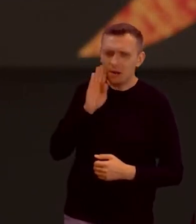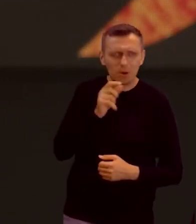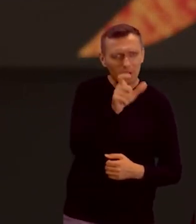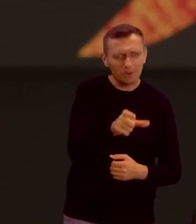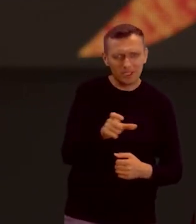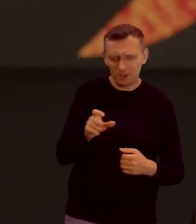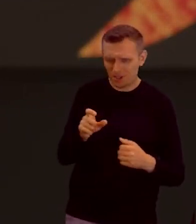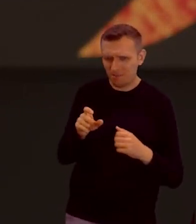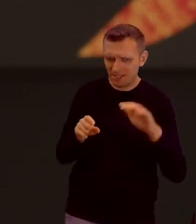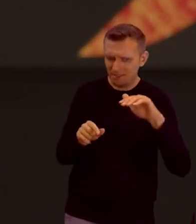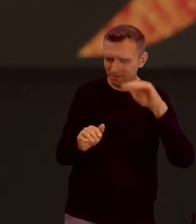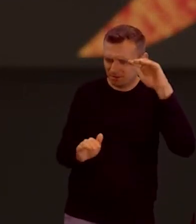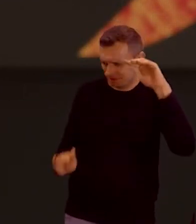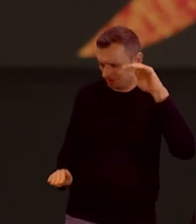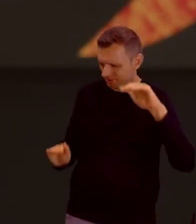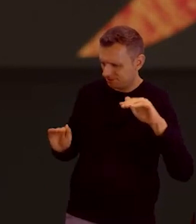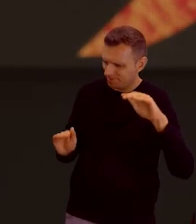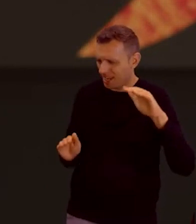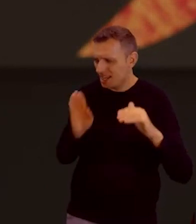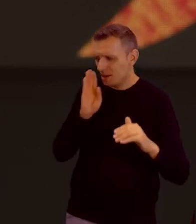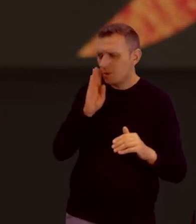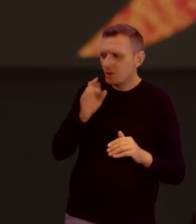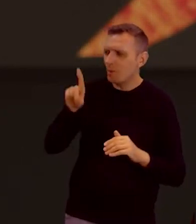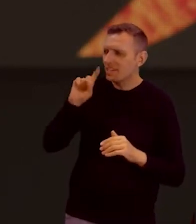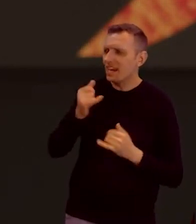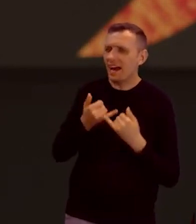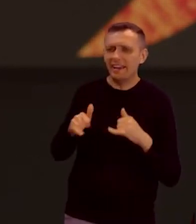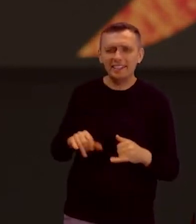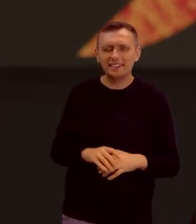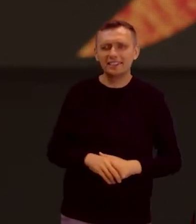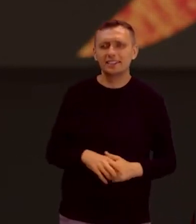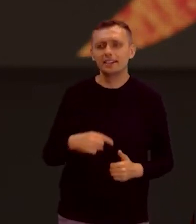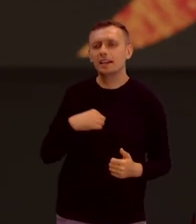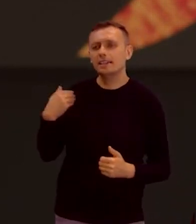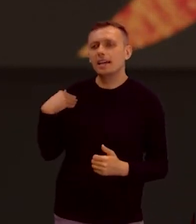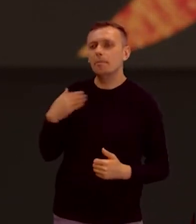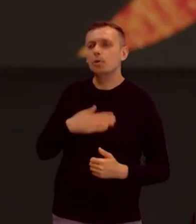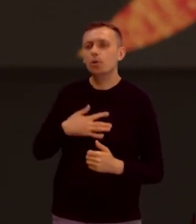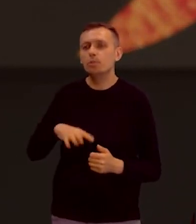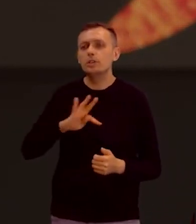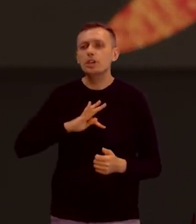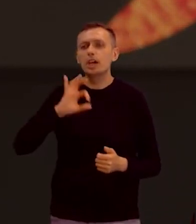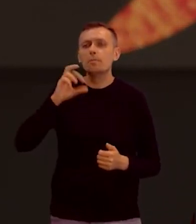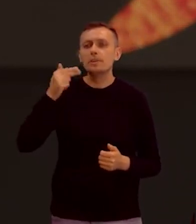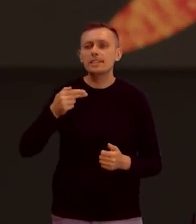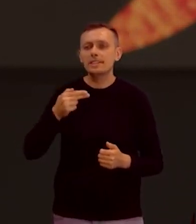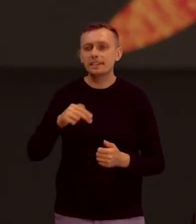a jednak inny. Wiecie, zawsze lubiłem obserwować mojego syna, jak schodził przede mną po